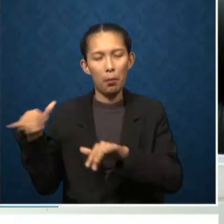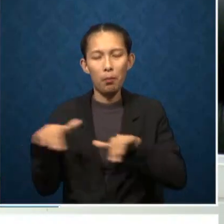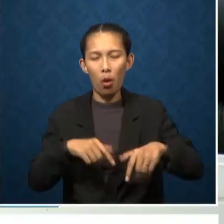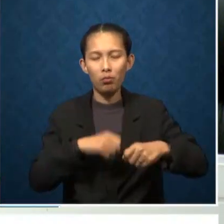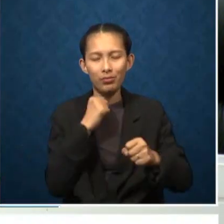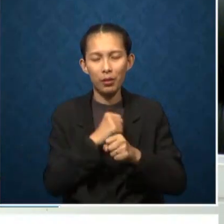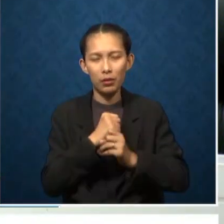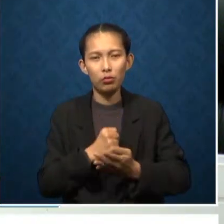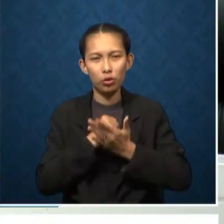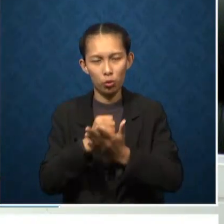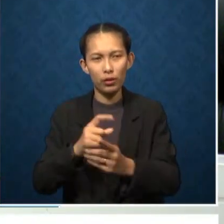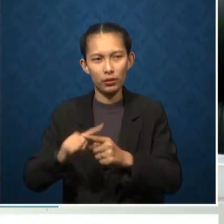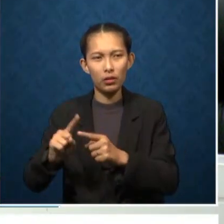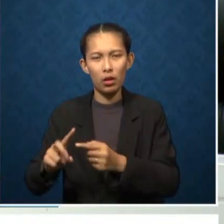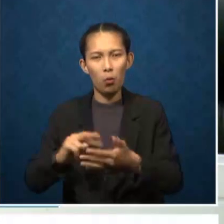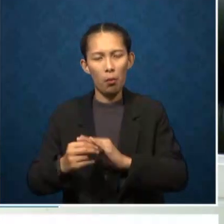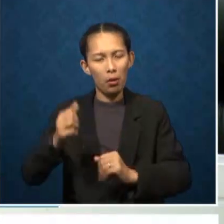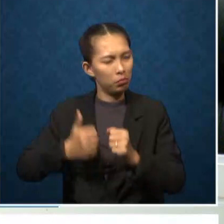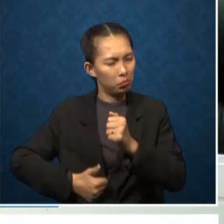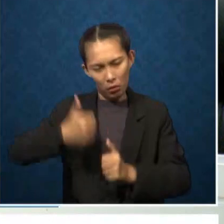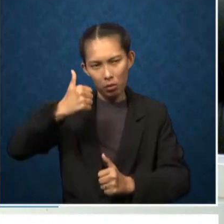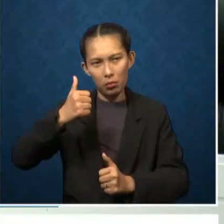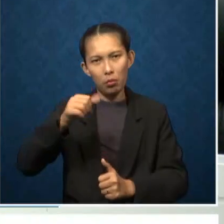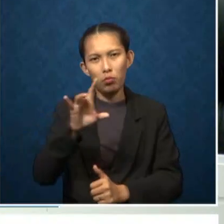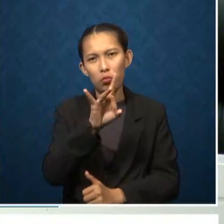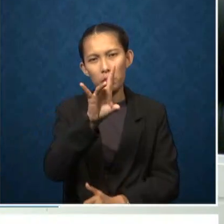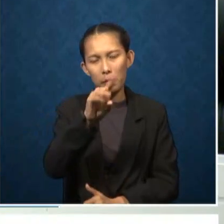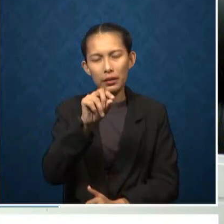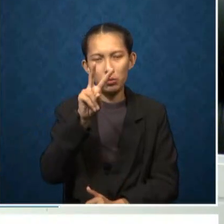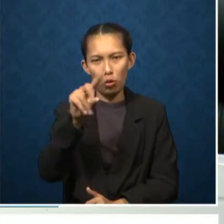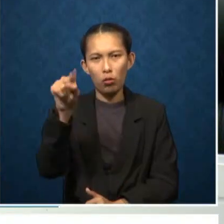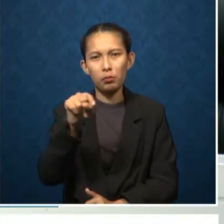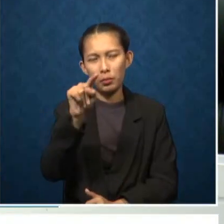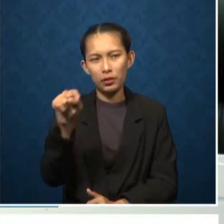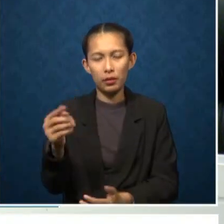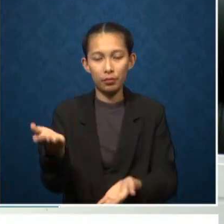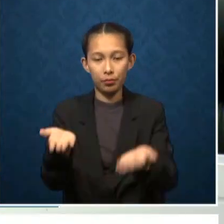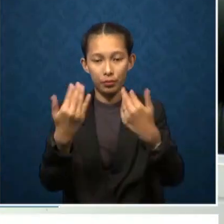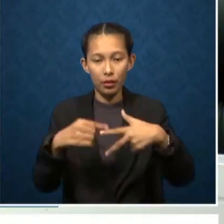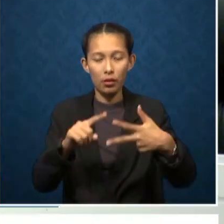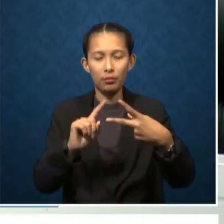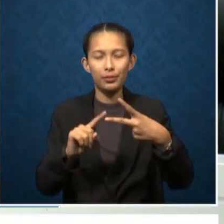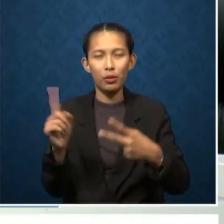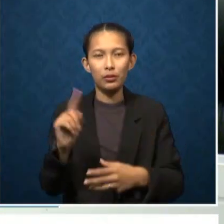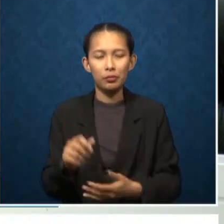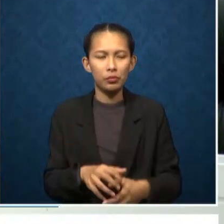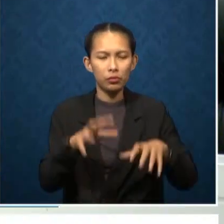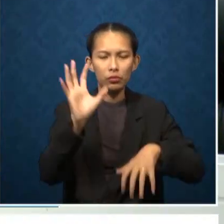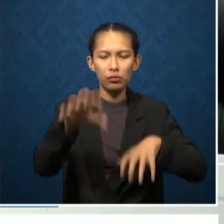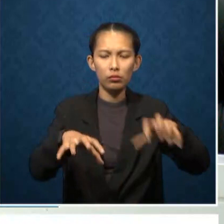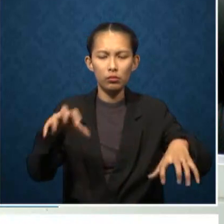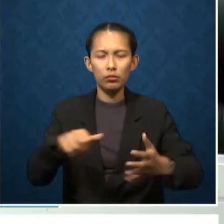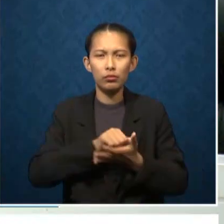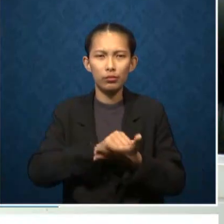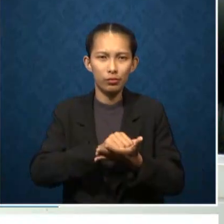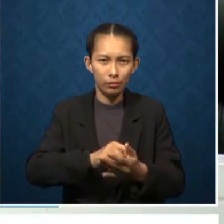ะคะต้องบอกว่าความพึงพอใจตรงนี้สูงถึงระดับ82%นะคะถัดลงมาคือเรื่องของสถานที่และการอำนวยความสะดวกนะค